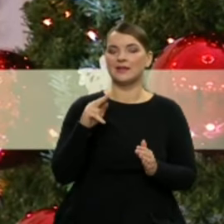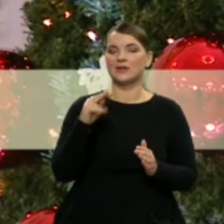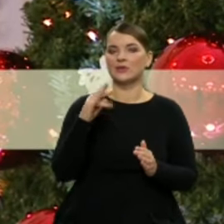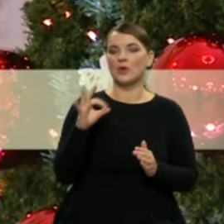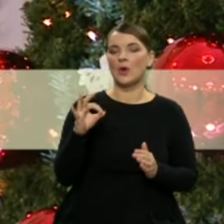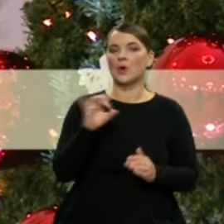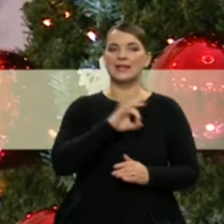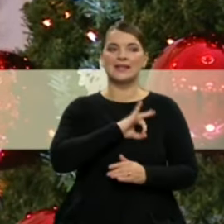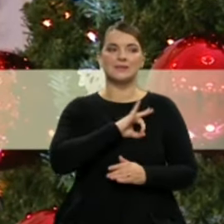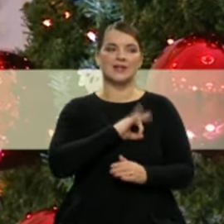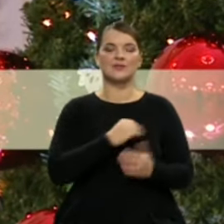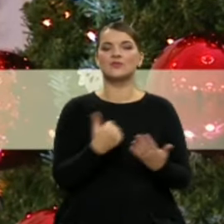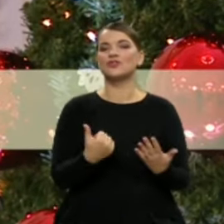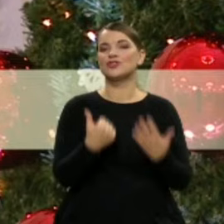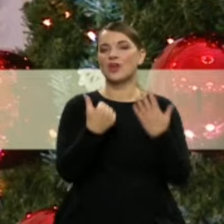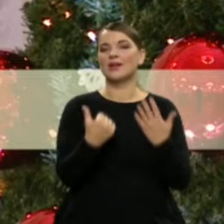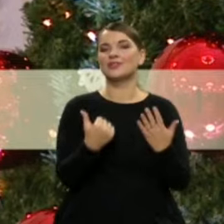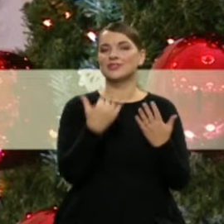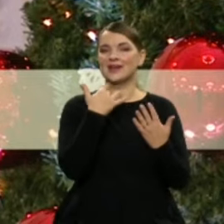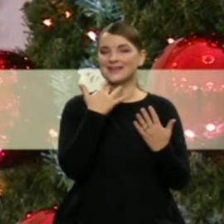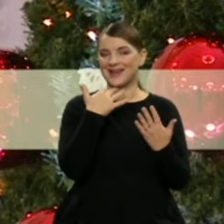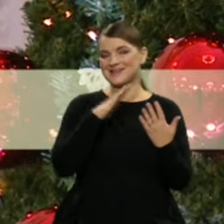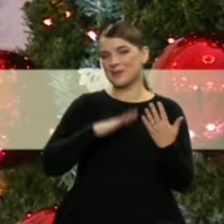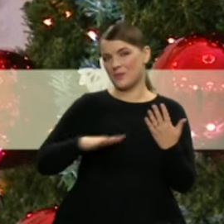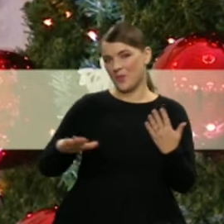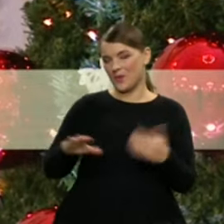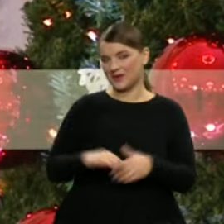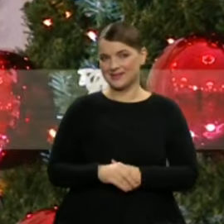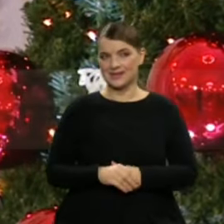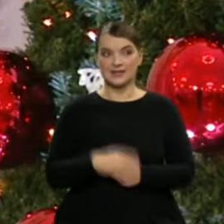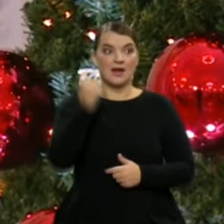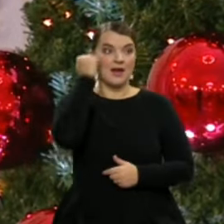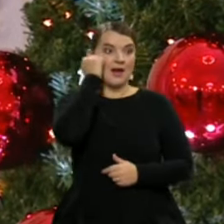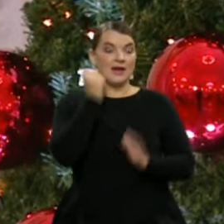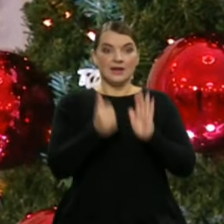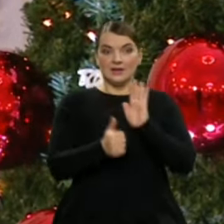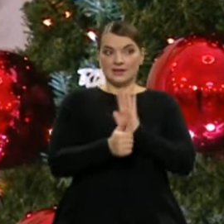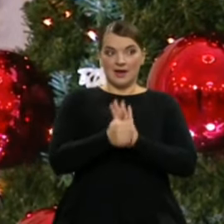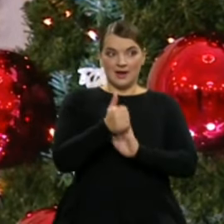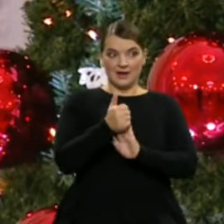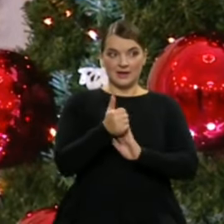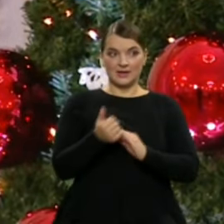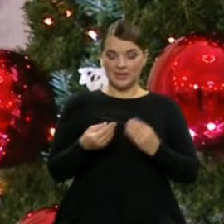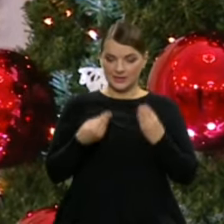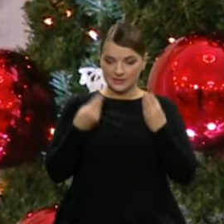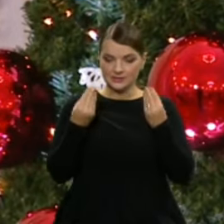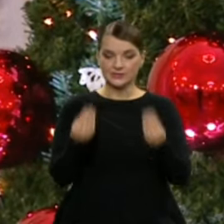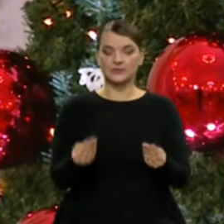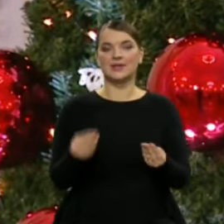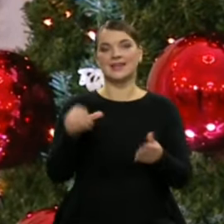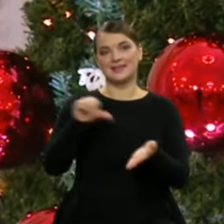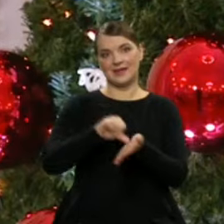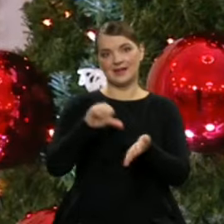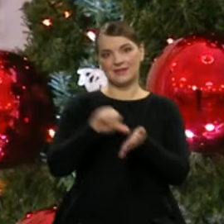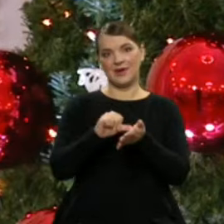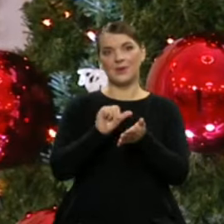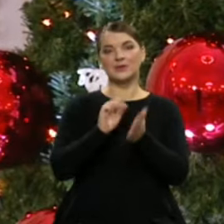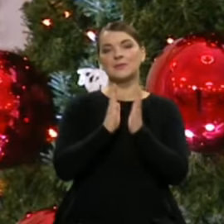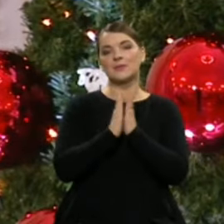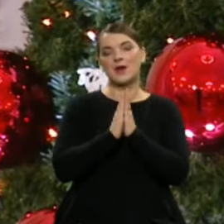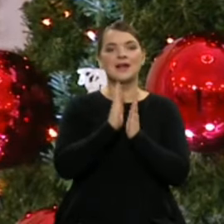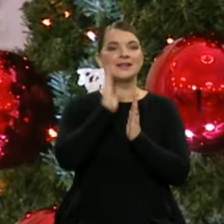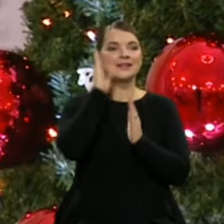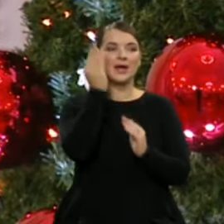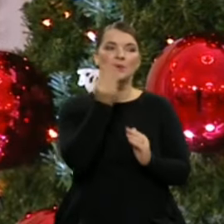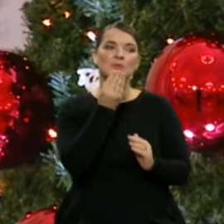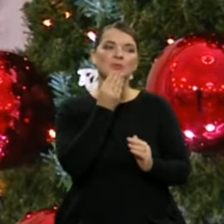moksleivis. Dėkoju už suteiktą garbę šį rytą mūsų šeimai dalyvauti maldos pusryčiuose. Leiskite